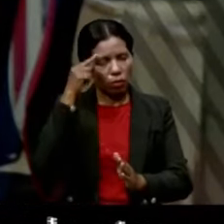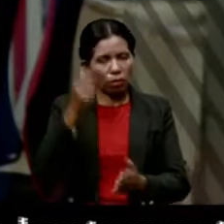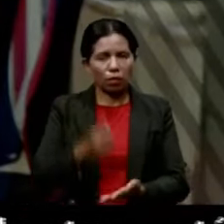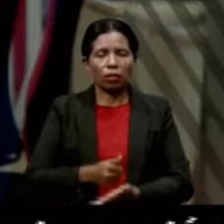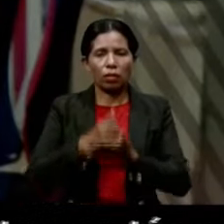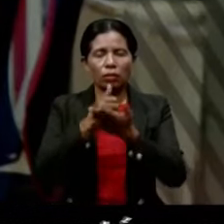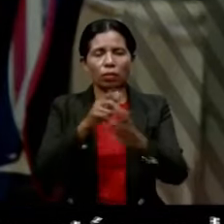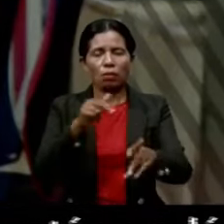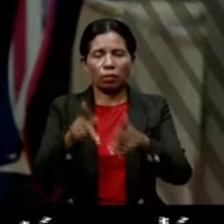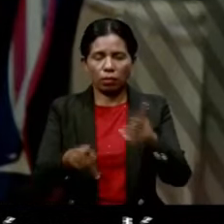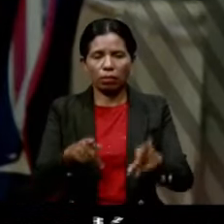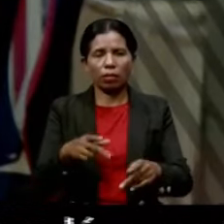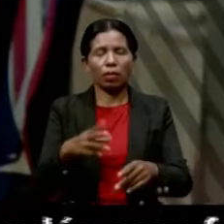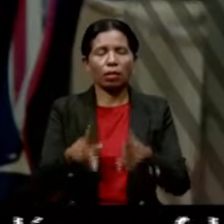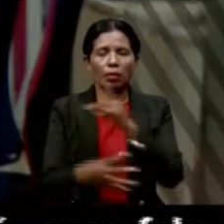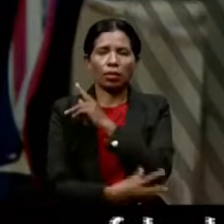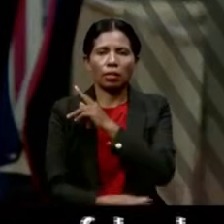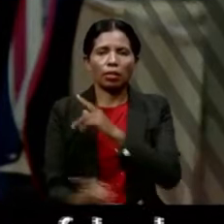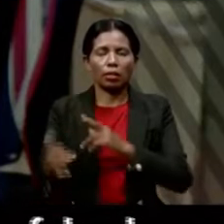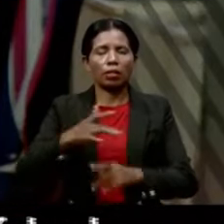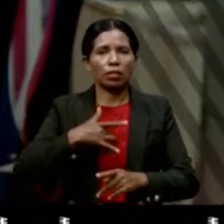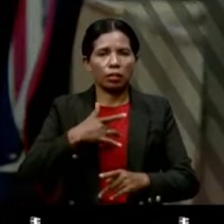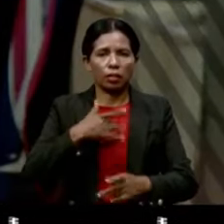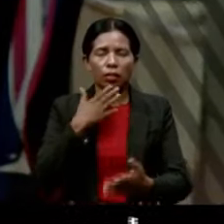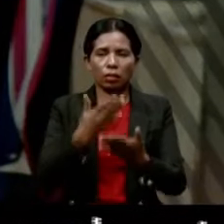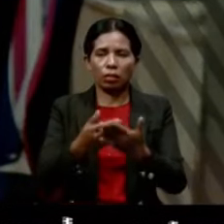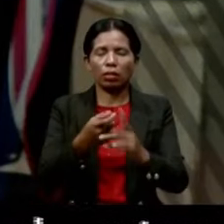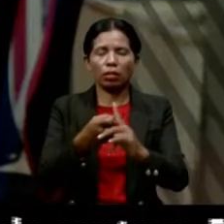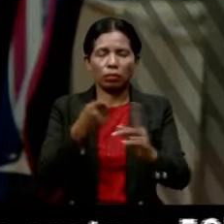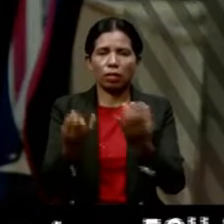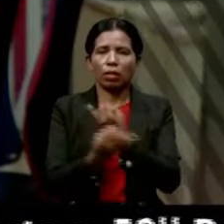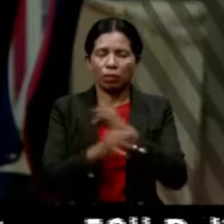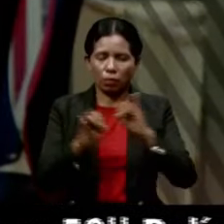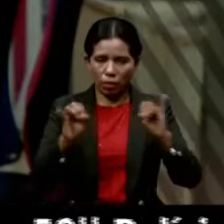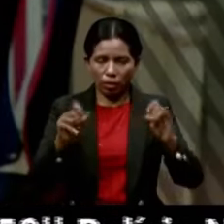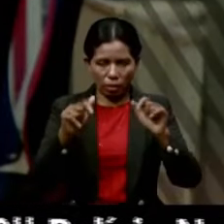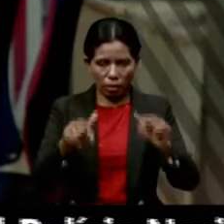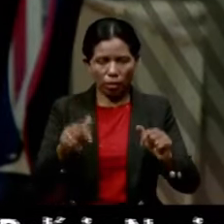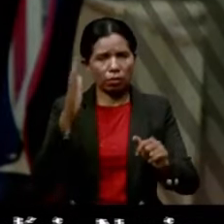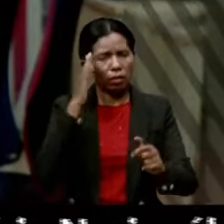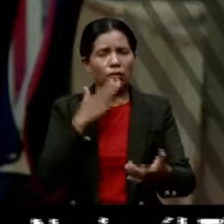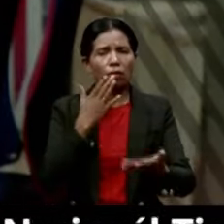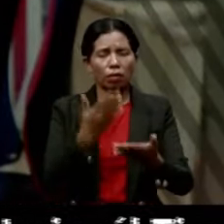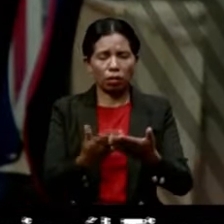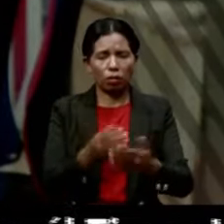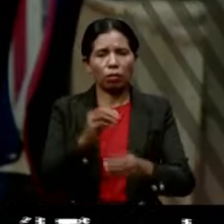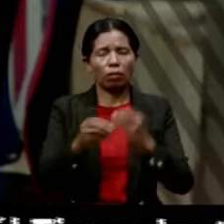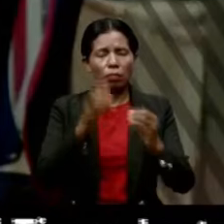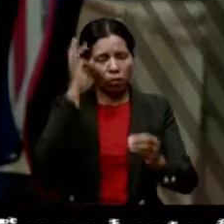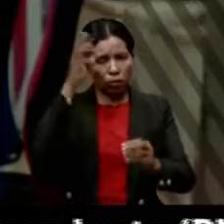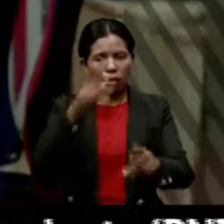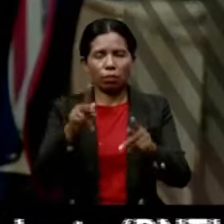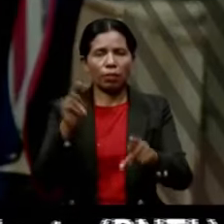tamba povo, leliu kibit laik sira atu sente benefício husi ukunane. Atu atene de acreditan kona ba preocupação povo